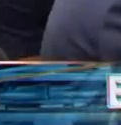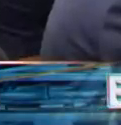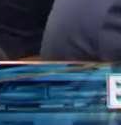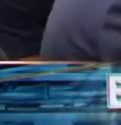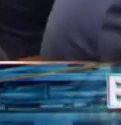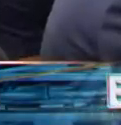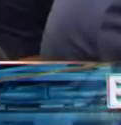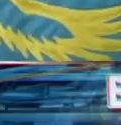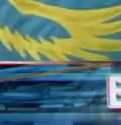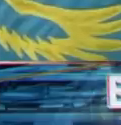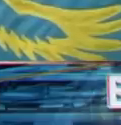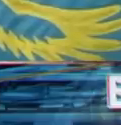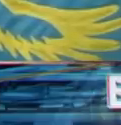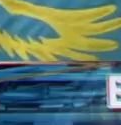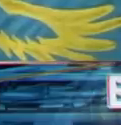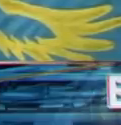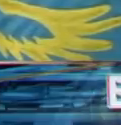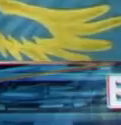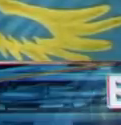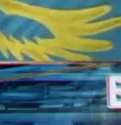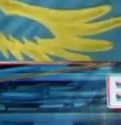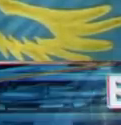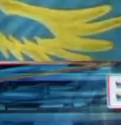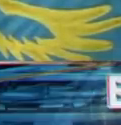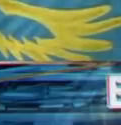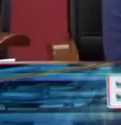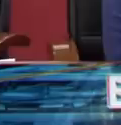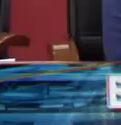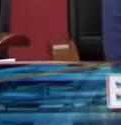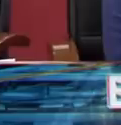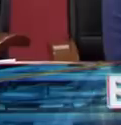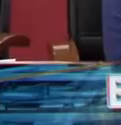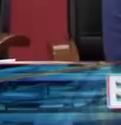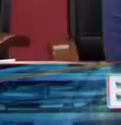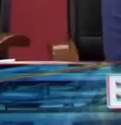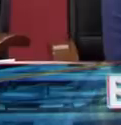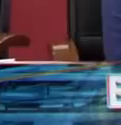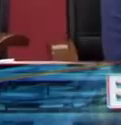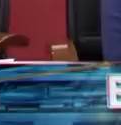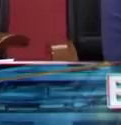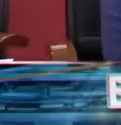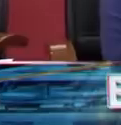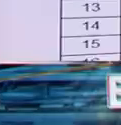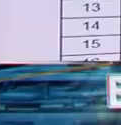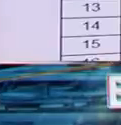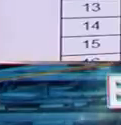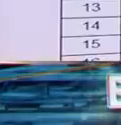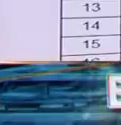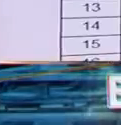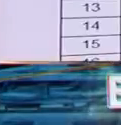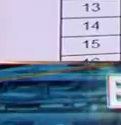Президент тапсырмалары темірқазық. Алматы облысы жұмыспен қамтудың жол картасын әзірлеп, іске асыра бастады.